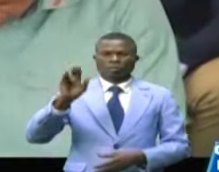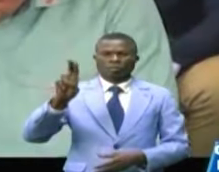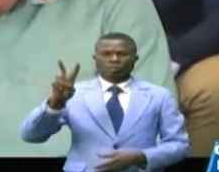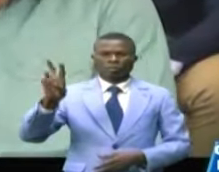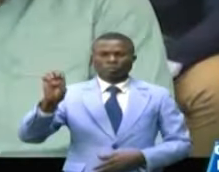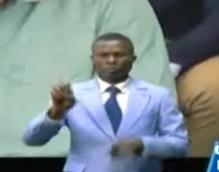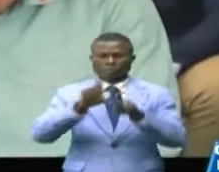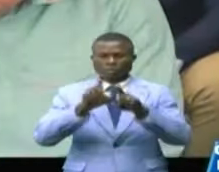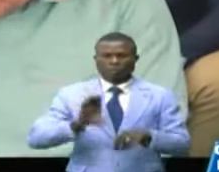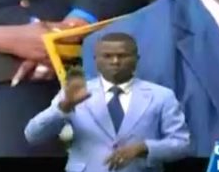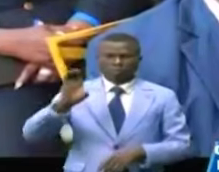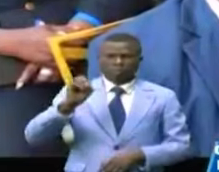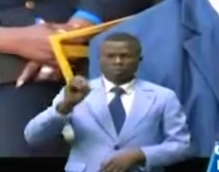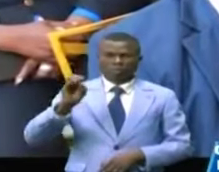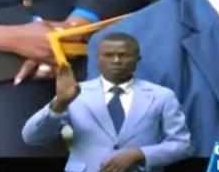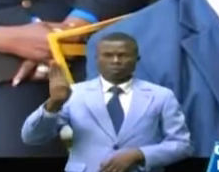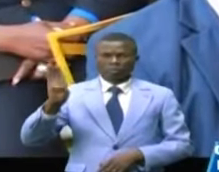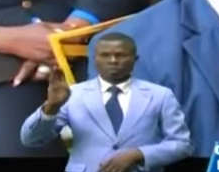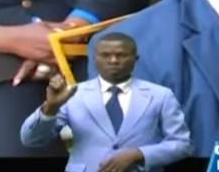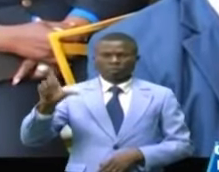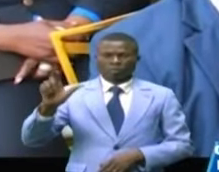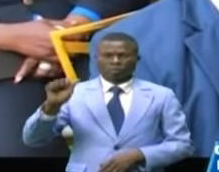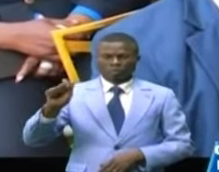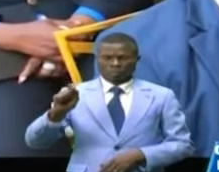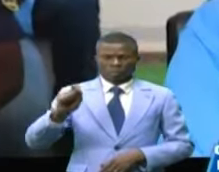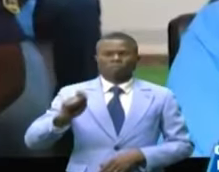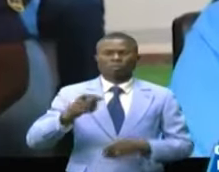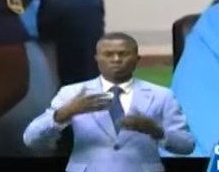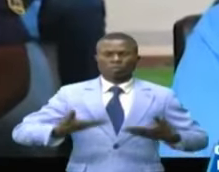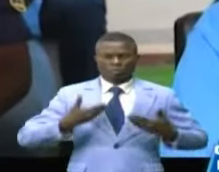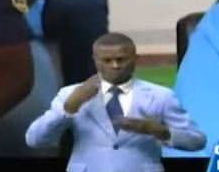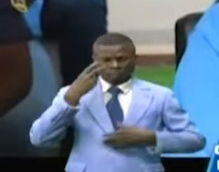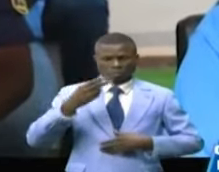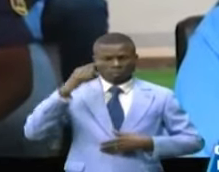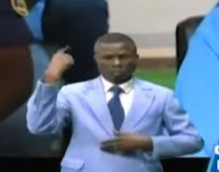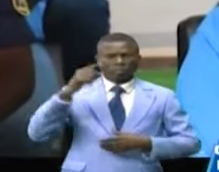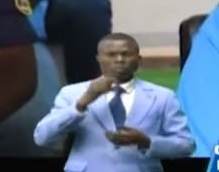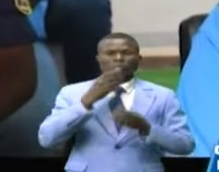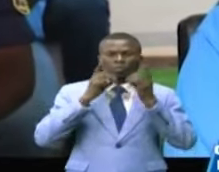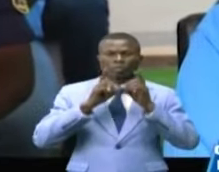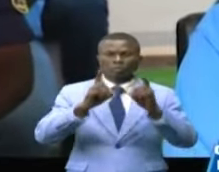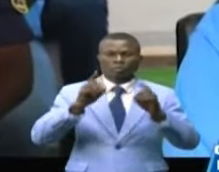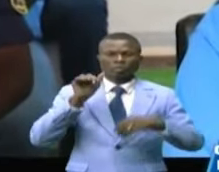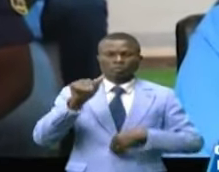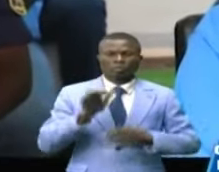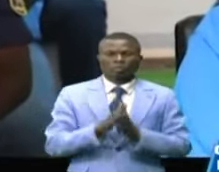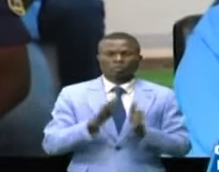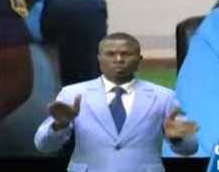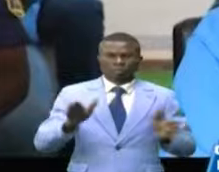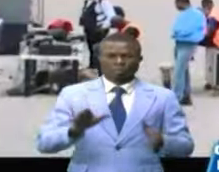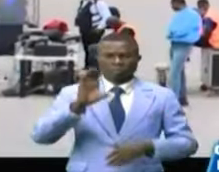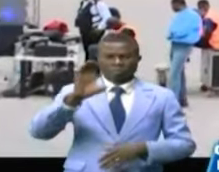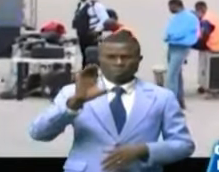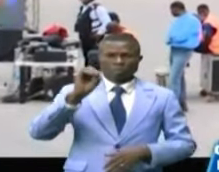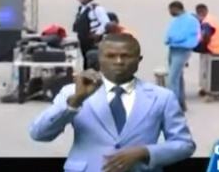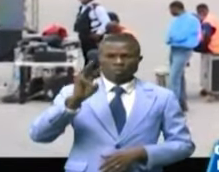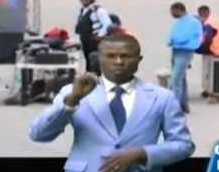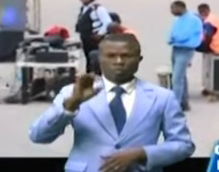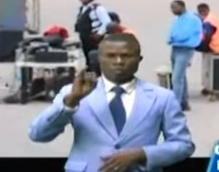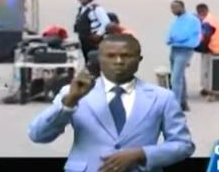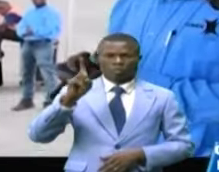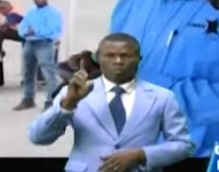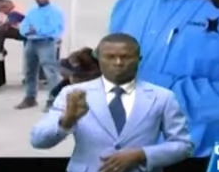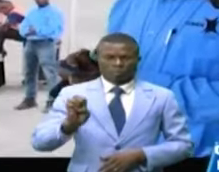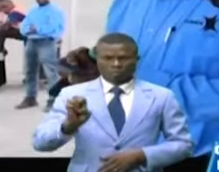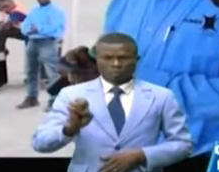le projet a présenté un succès incomparable. Tout d'abord, le mot de circonstance du directeur général de Comidé, Alan